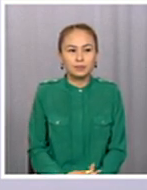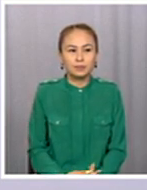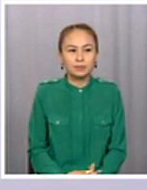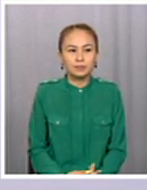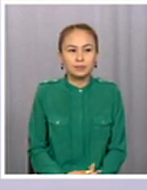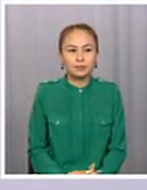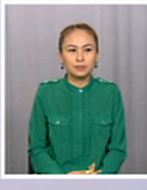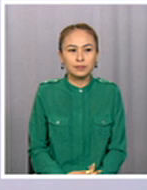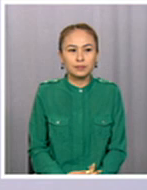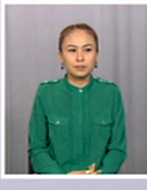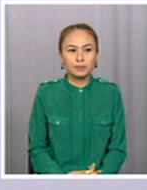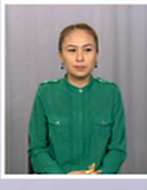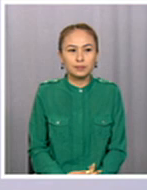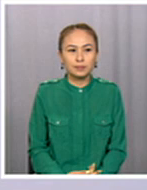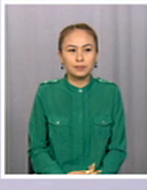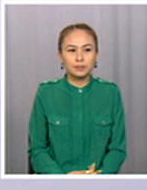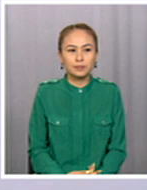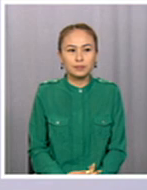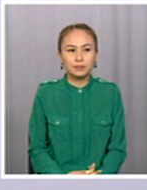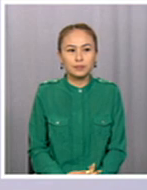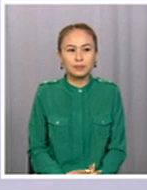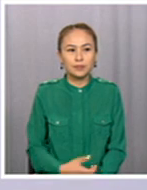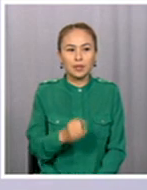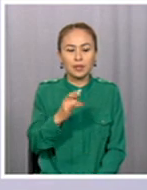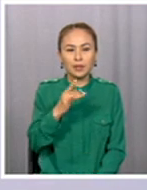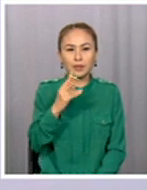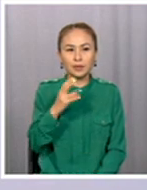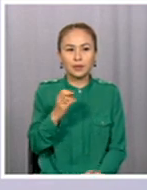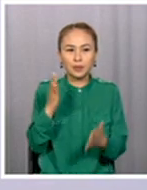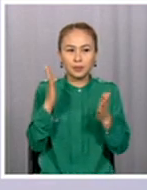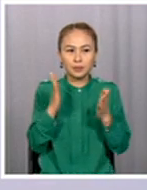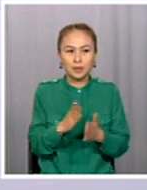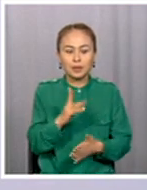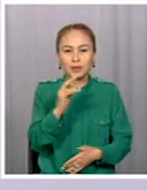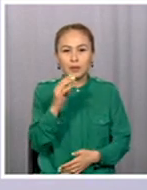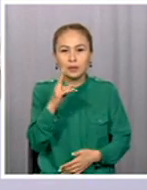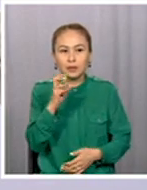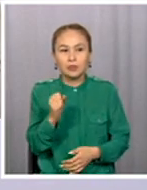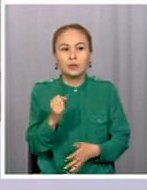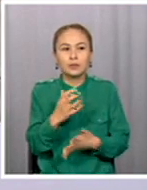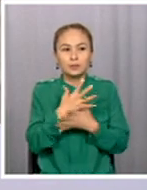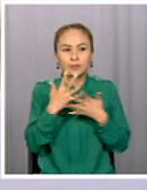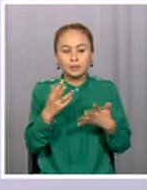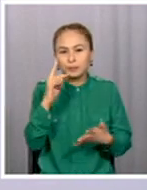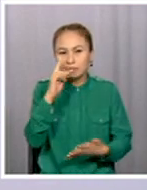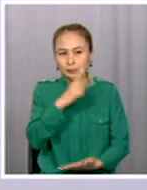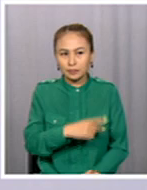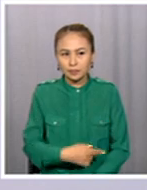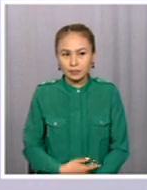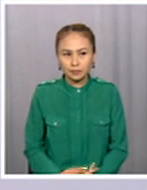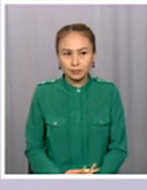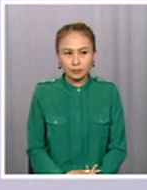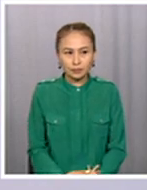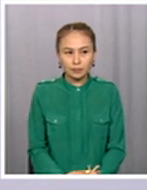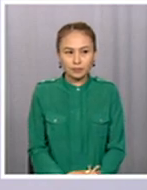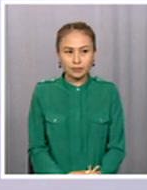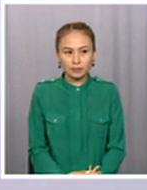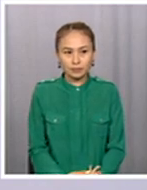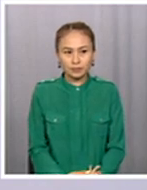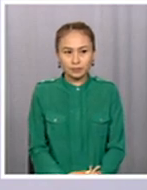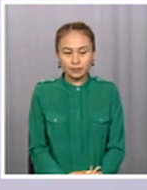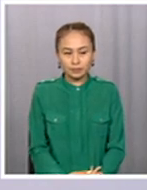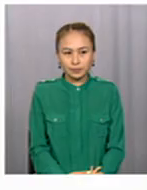әлде қайда кіші болып тұр. Демек, балар, Аргентина Канададан үлкен деген тұжырым қате екен. Жақсы.